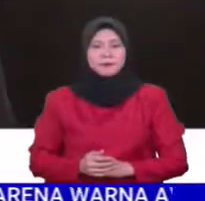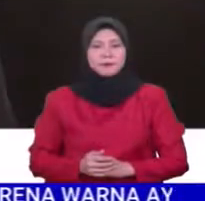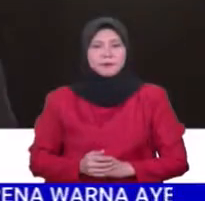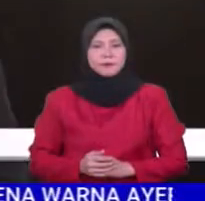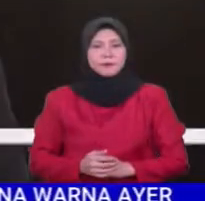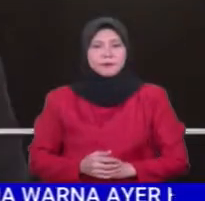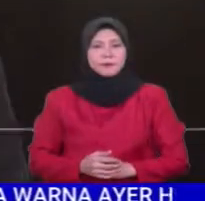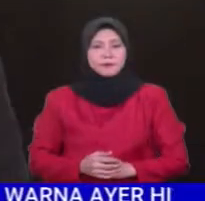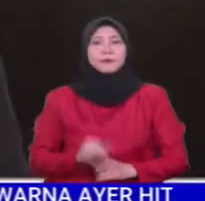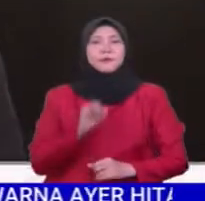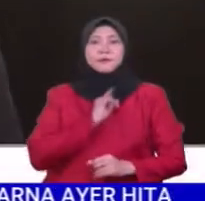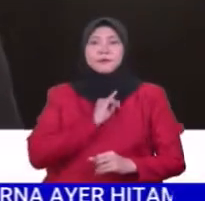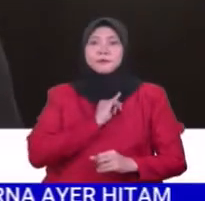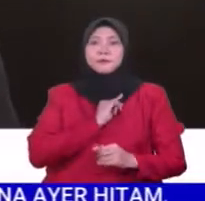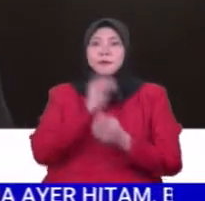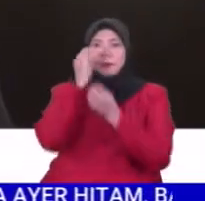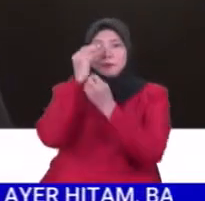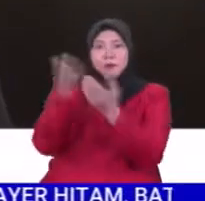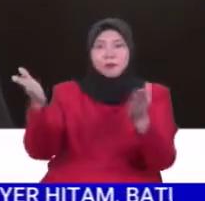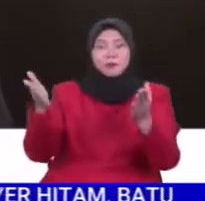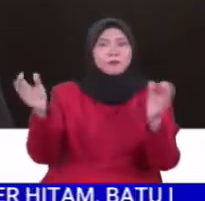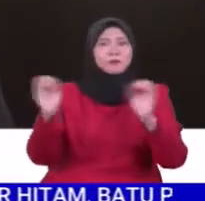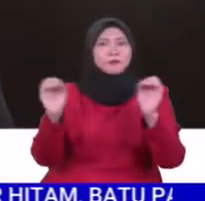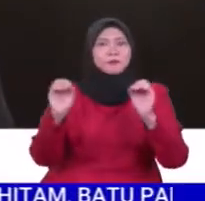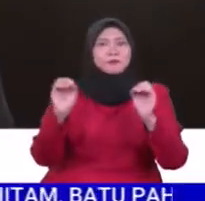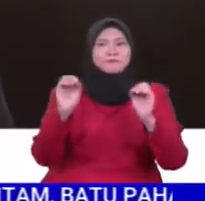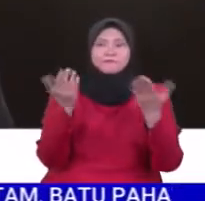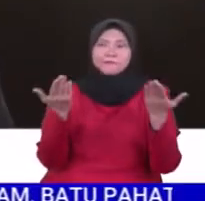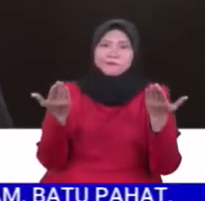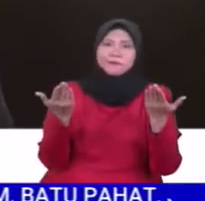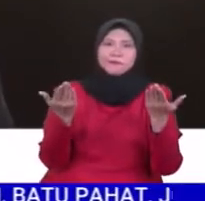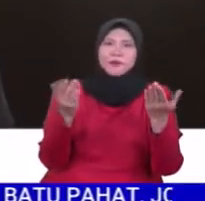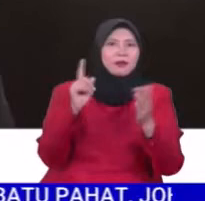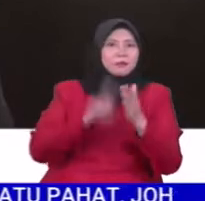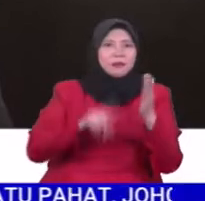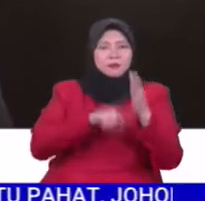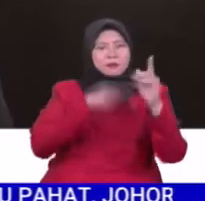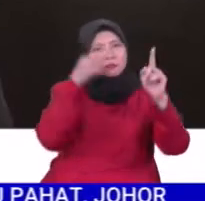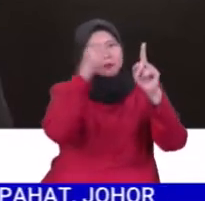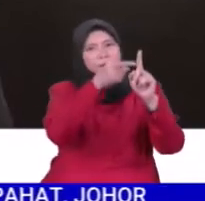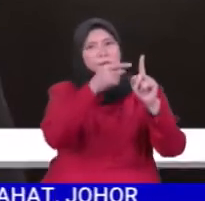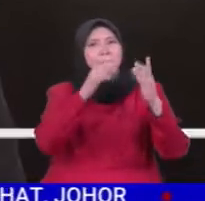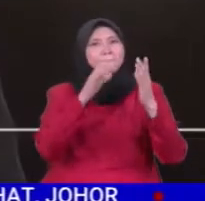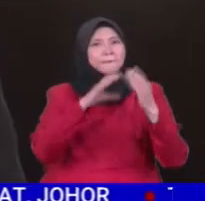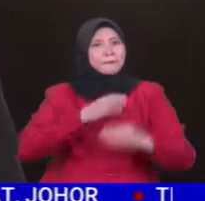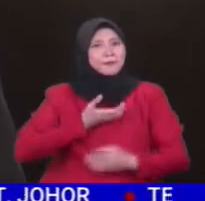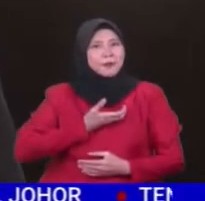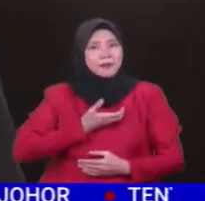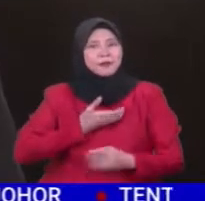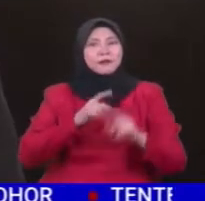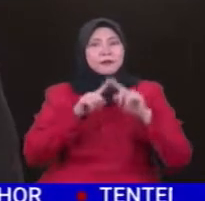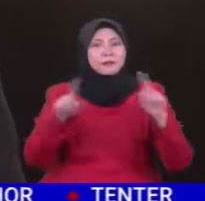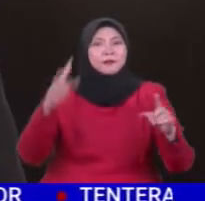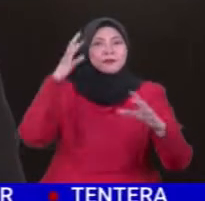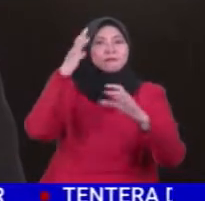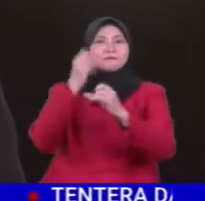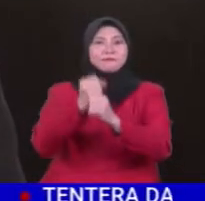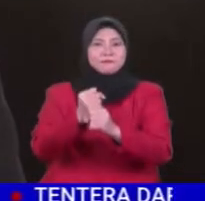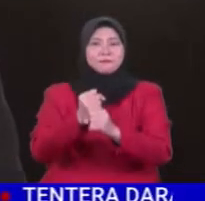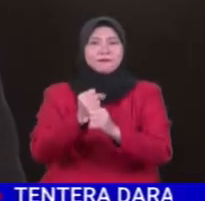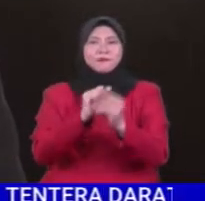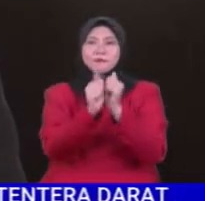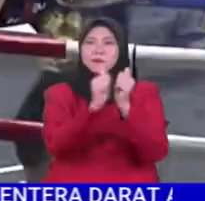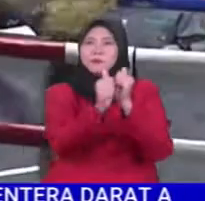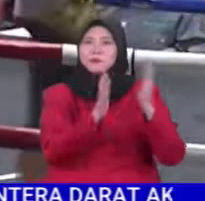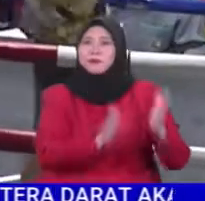So saya dah maklumkan yang kita tidak ada meletakkan sebarang harapan pingat, tetapi kita yakinlah apa yang atlet